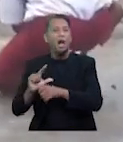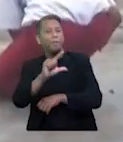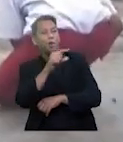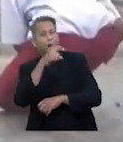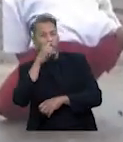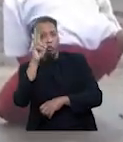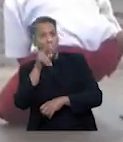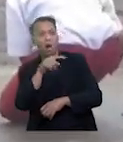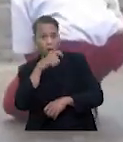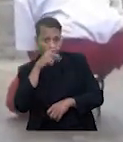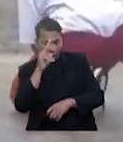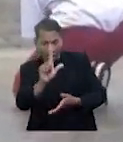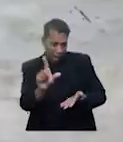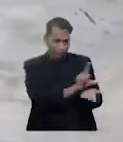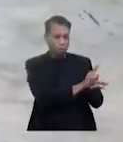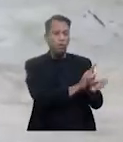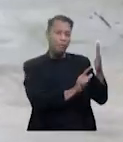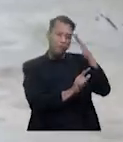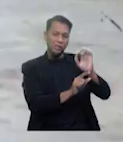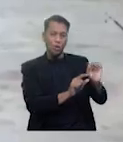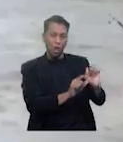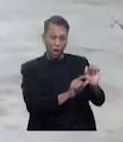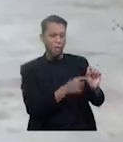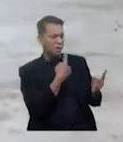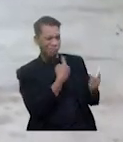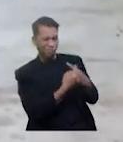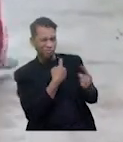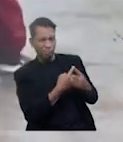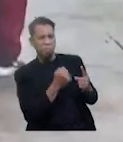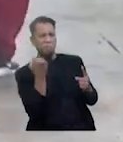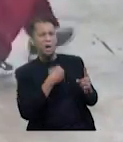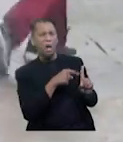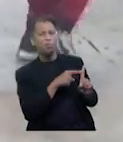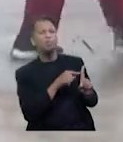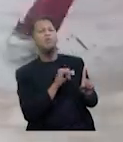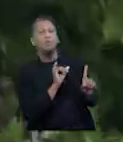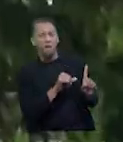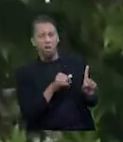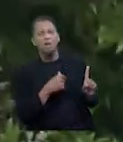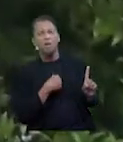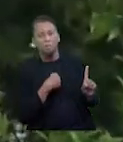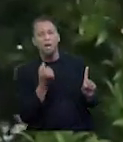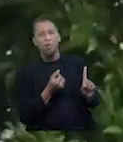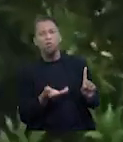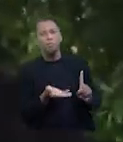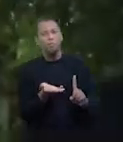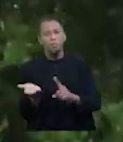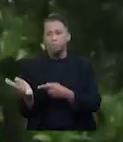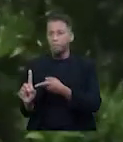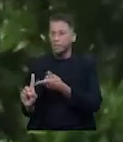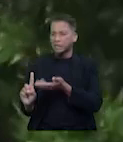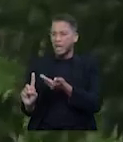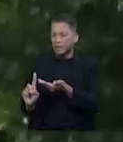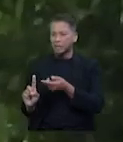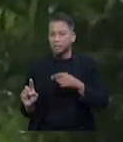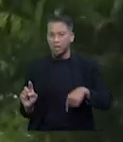sekolah. Dari hasil mediasi, pelaku mengakui telah melakukan pelecehan kepada korban. Pihak sekolah telah memberikan teguran lisan dan tertulis